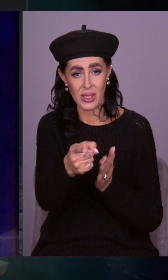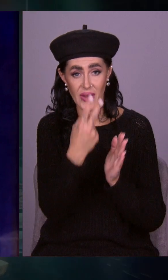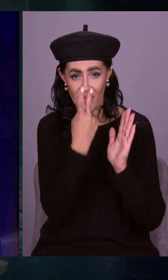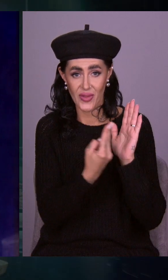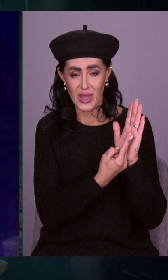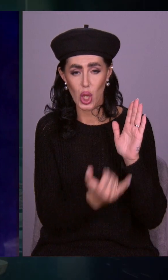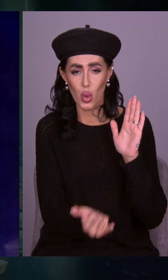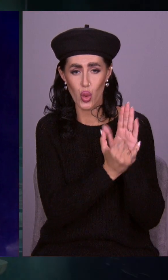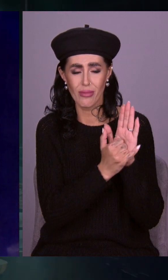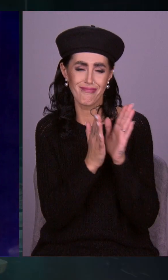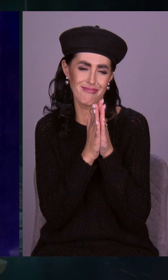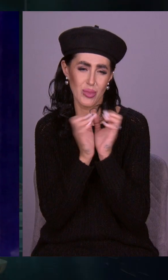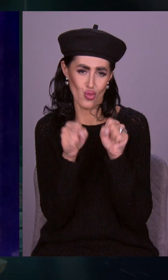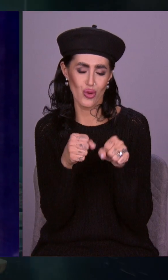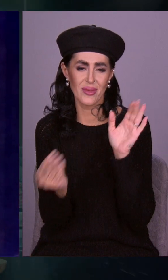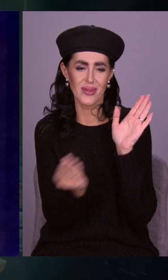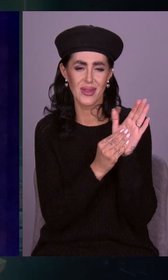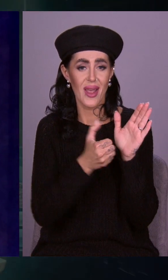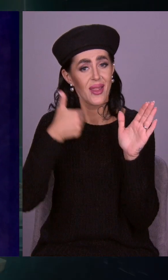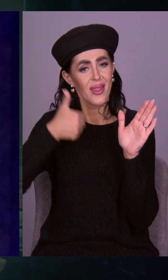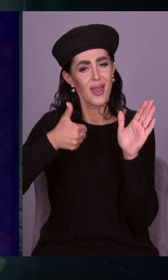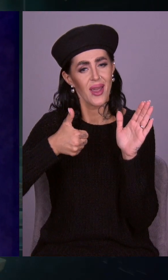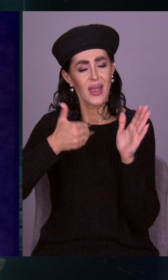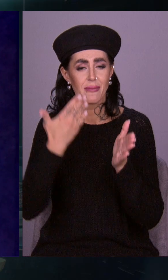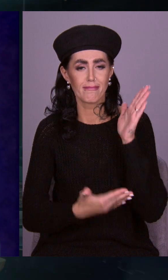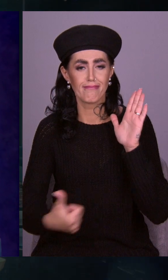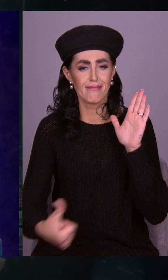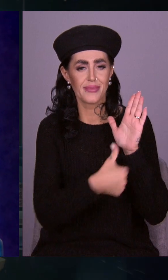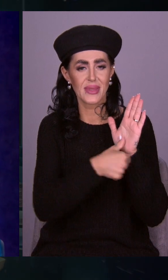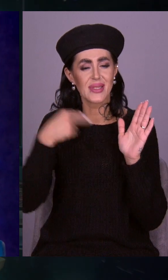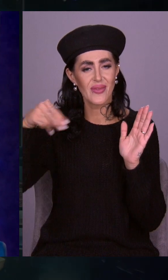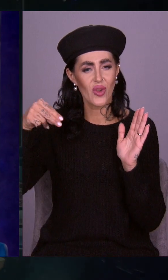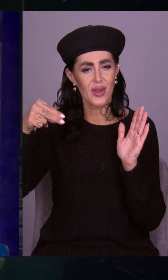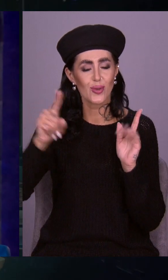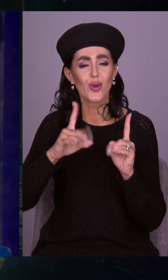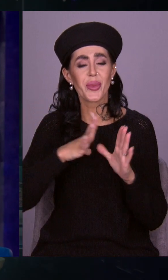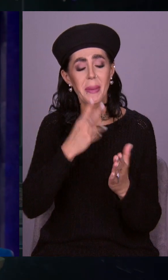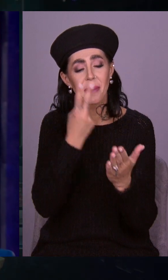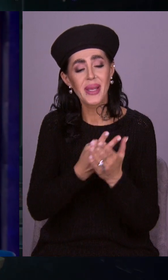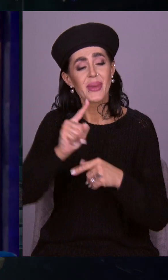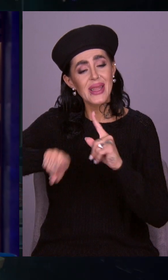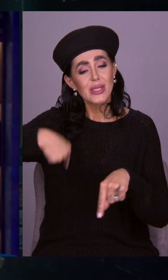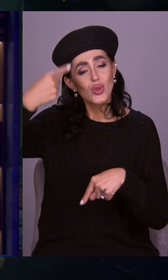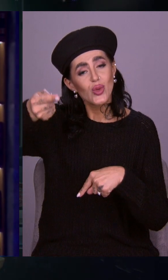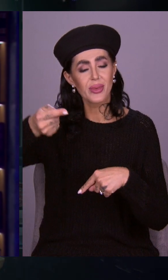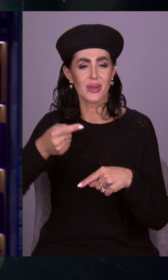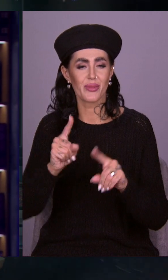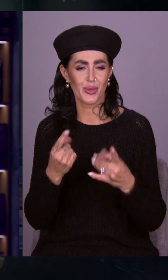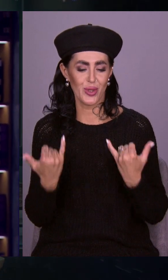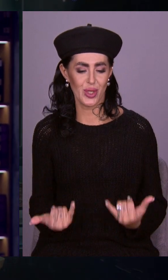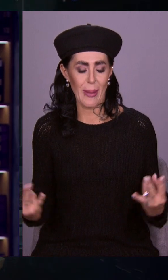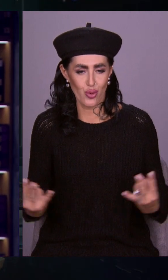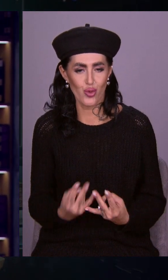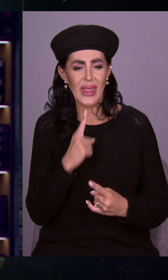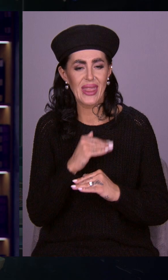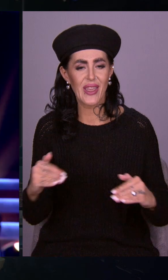ласка, поставте лайк і натисніть на дзвіночок, аби не пропустити наступний тихий вечір, бо вони... Так нам потрібні сьогодні.